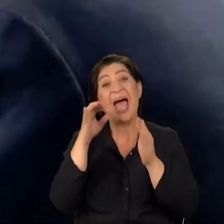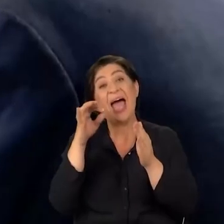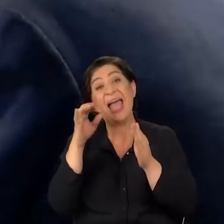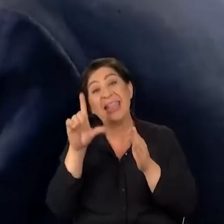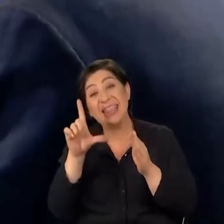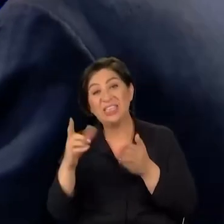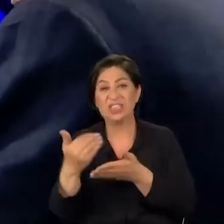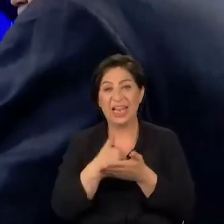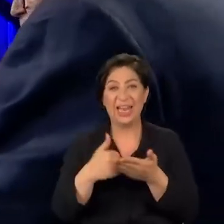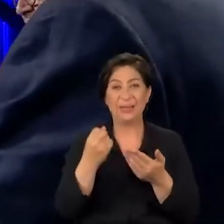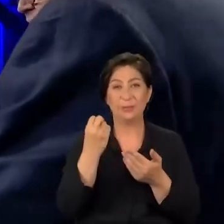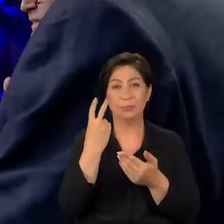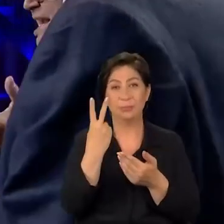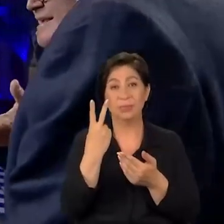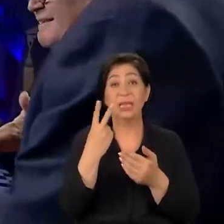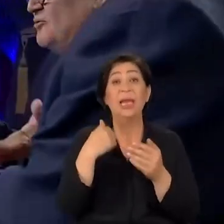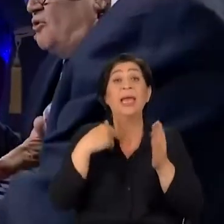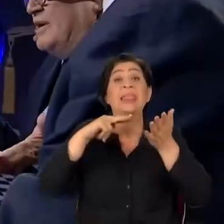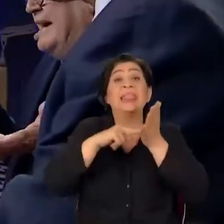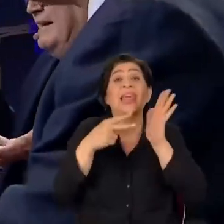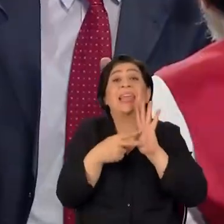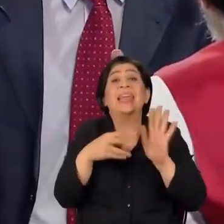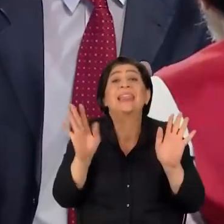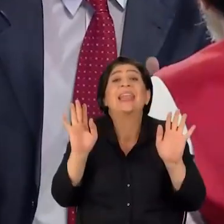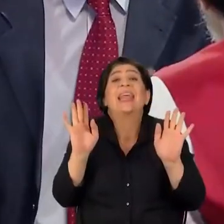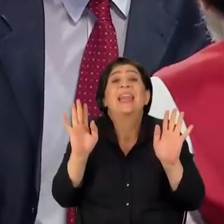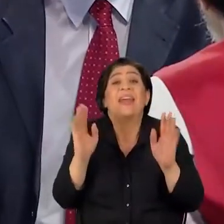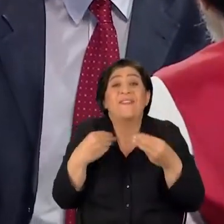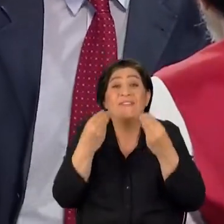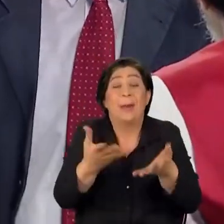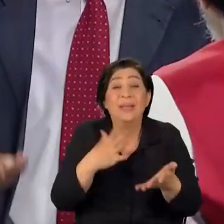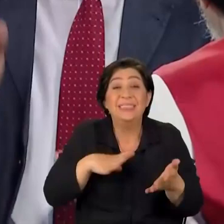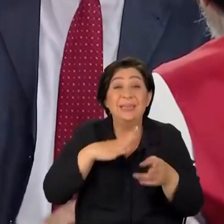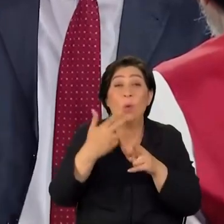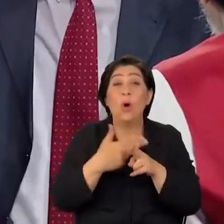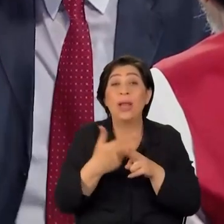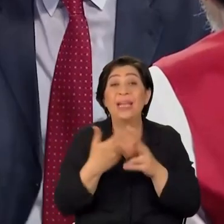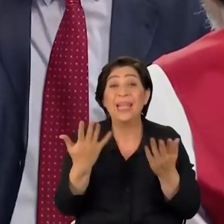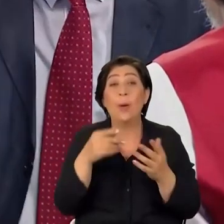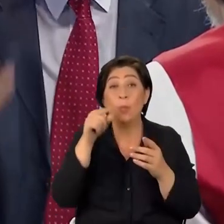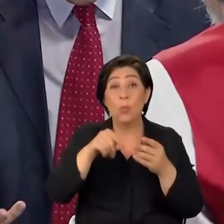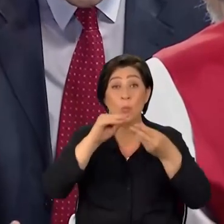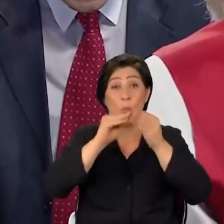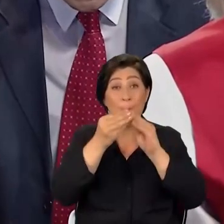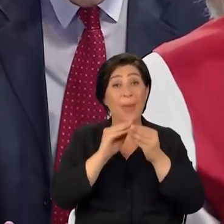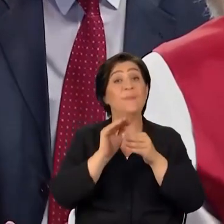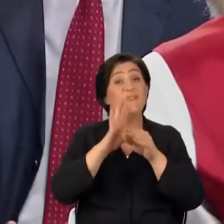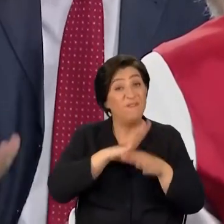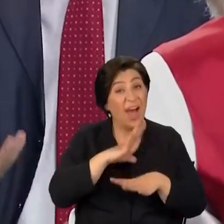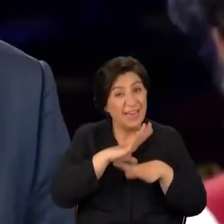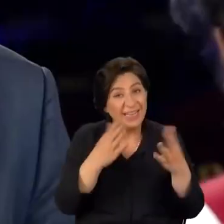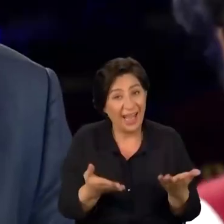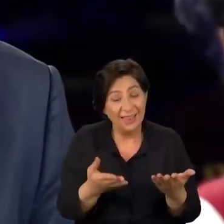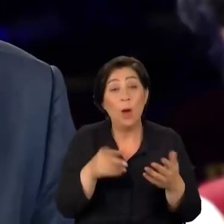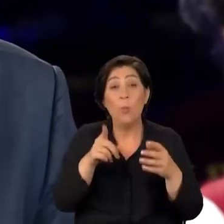gelir. Tabii. Ben artık para tekniğinde para değilim. Sadece yani, vermek istediğim örnek şuydu. Bu sorunlar yaşanırken,